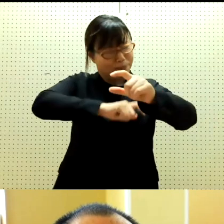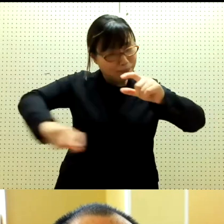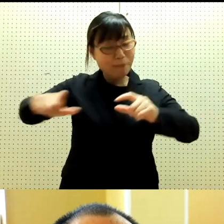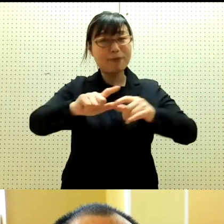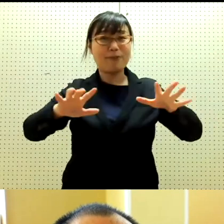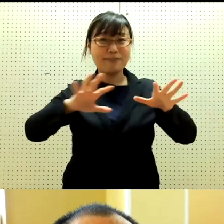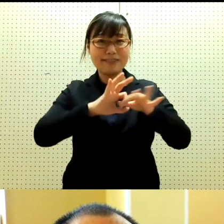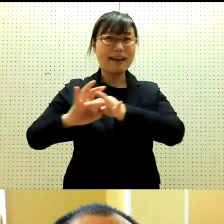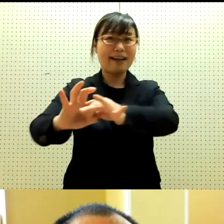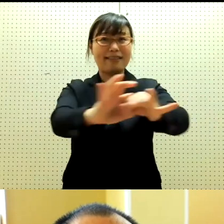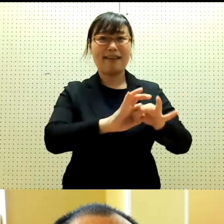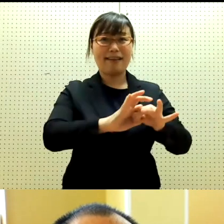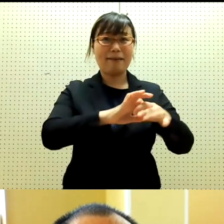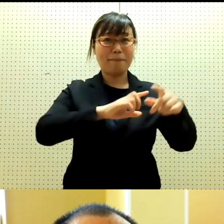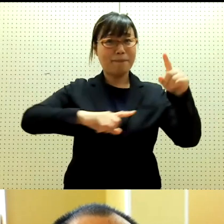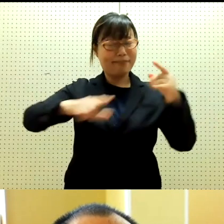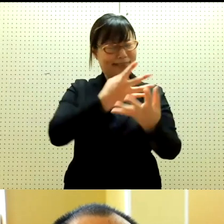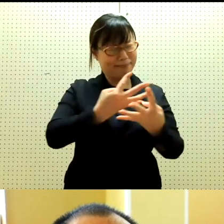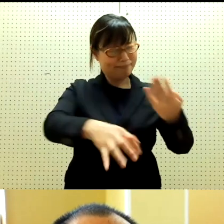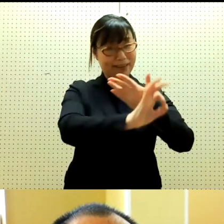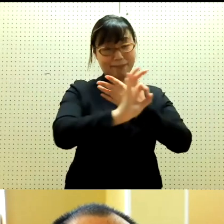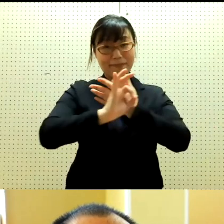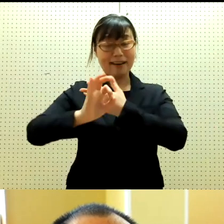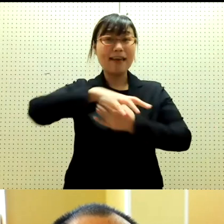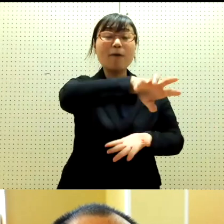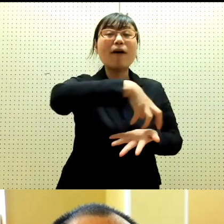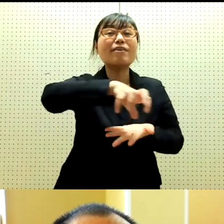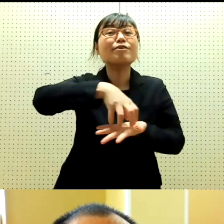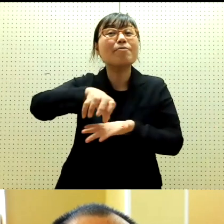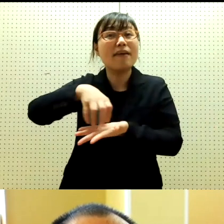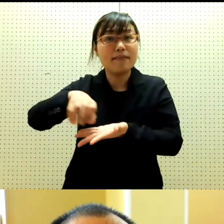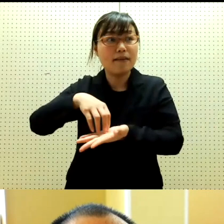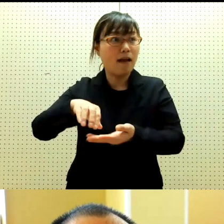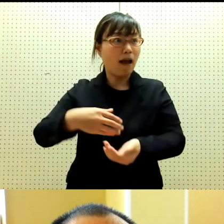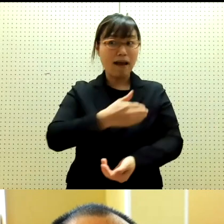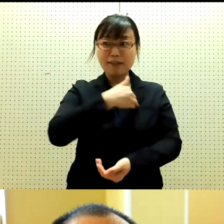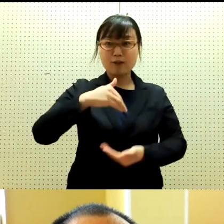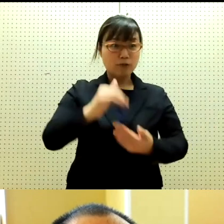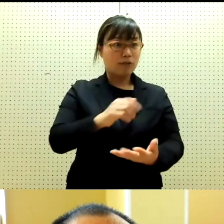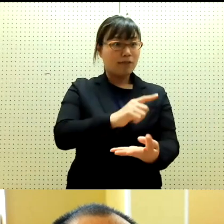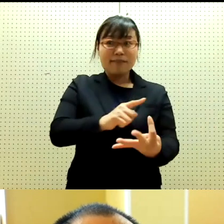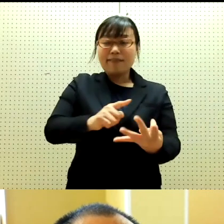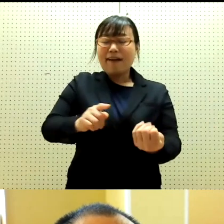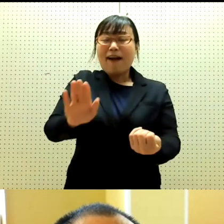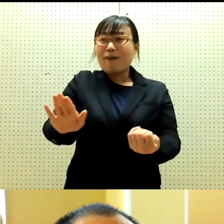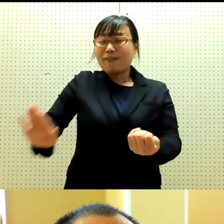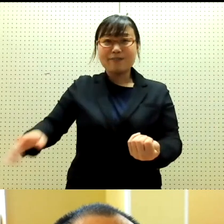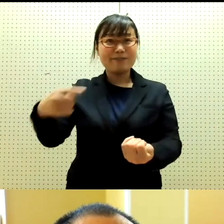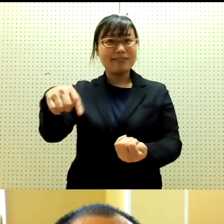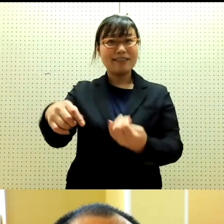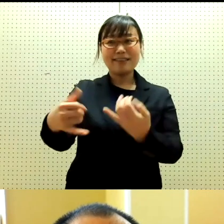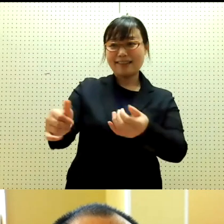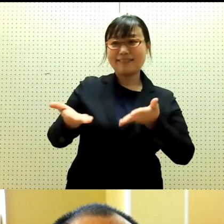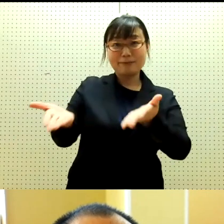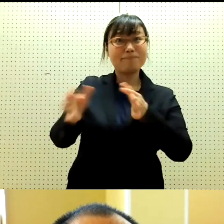っとたくさんの事例を集めて、そしてこんなことができるってことを先生方にも伝えていく必要があると思います。それに必